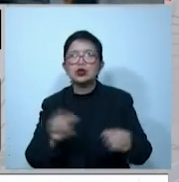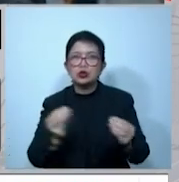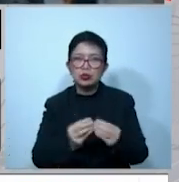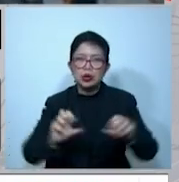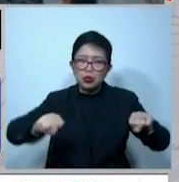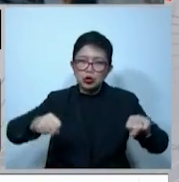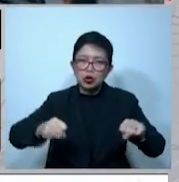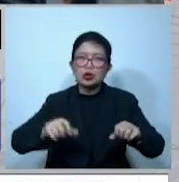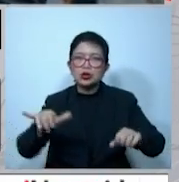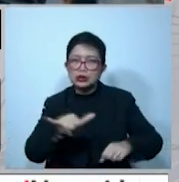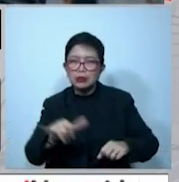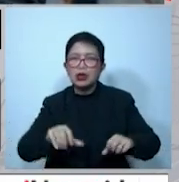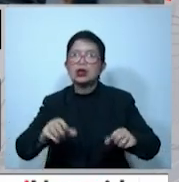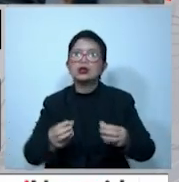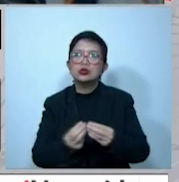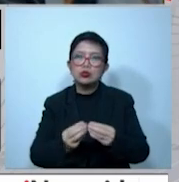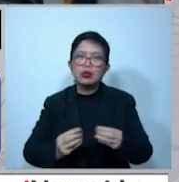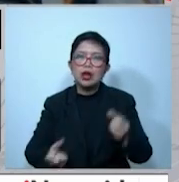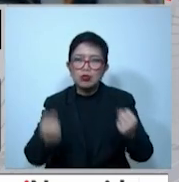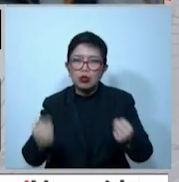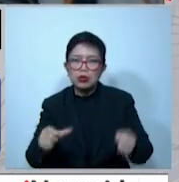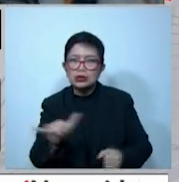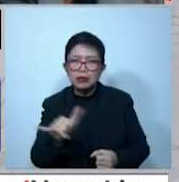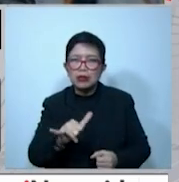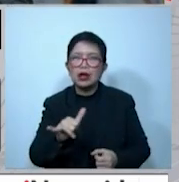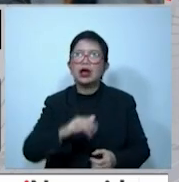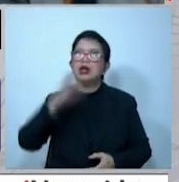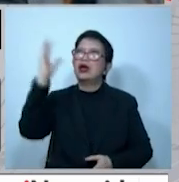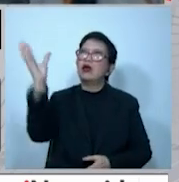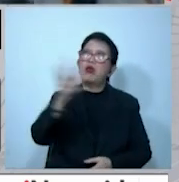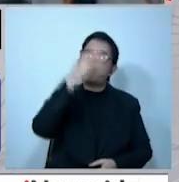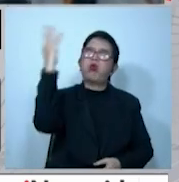jumlah mobil sama, ada kita sangat polusi, ada